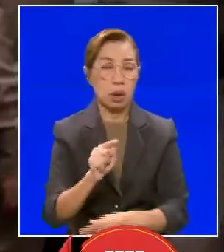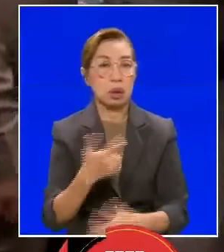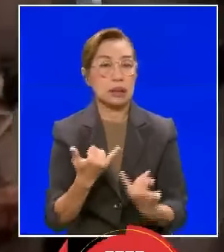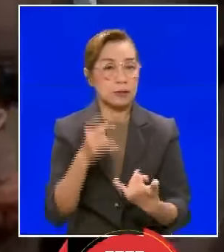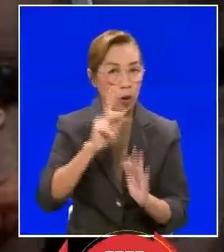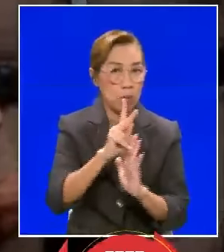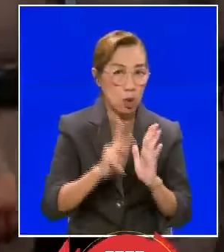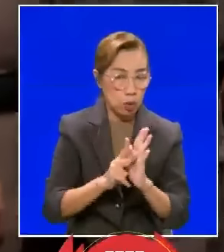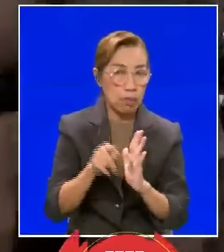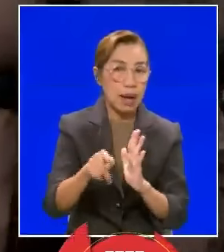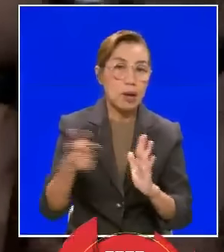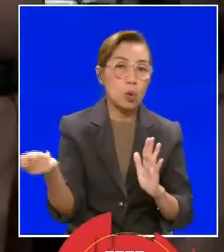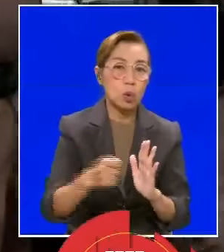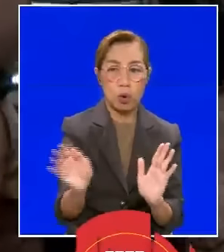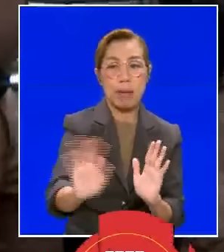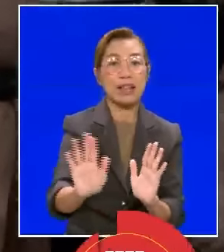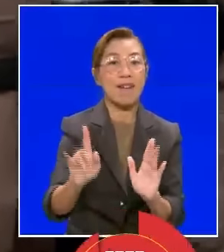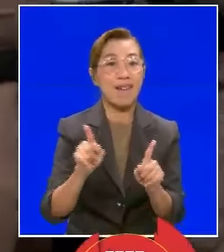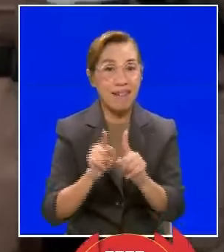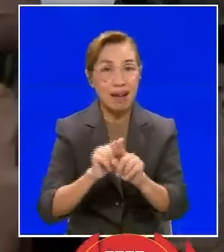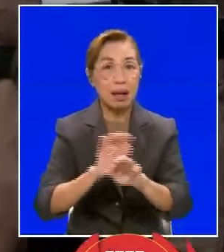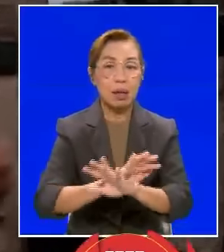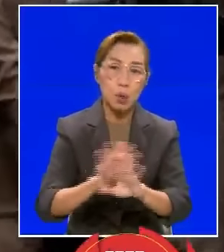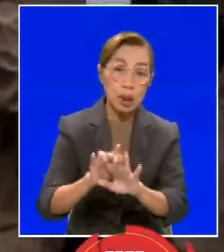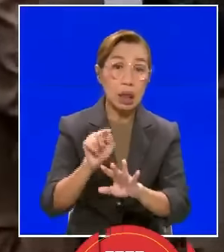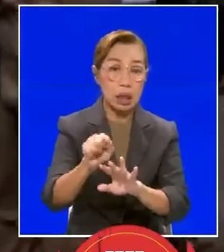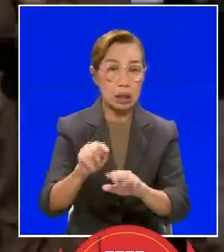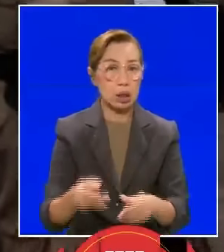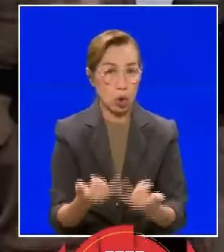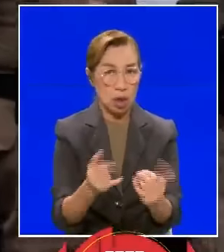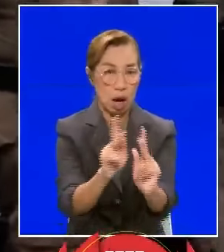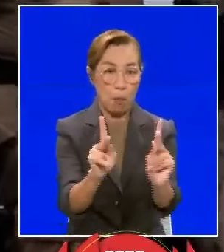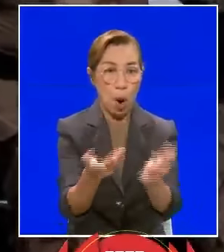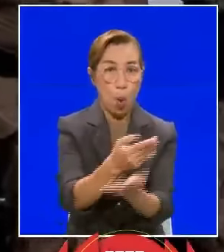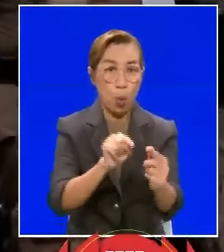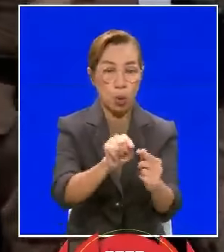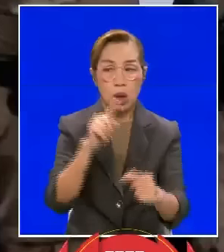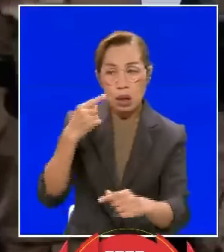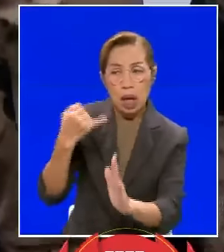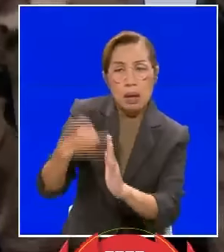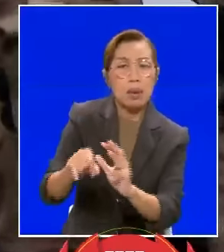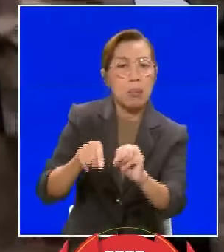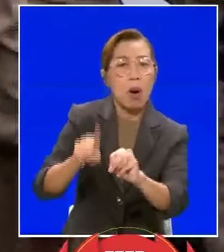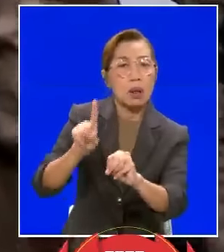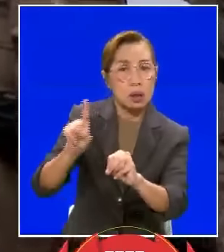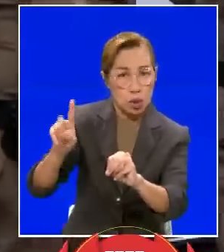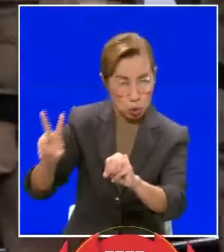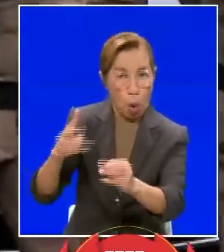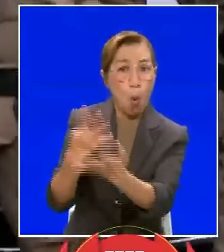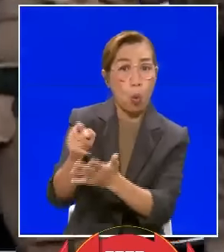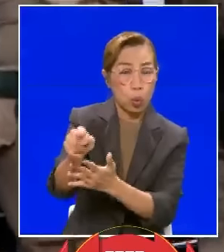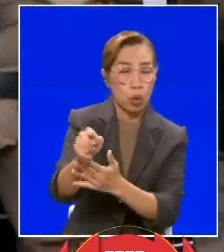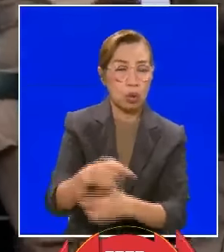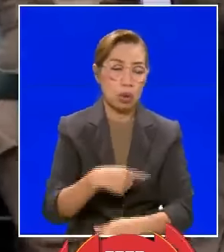ติเลยในกมธ.เหมือนที่ผมเล่าให้ท่านผู้ชมฟังไปคือคดีที่ถูกกล่าวหาตามมาตรา112ควรเข้าข่ายนิรโทษกร